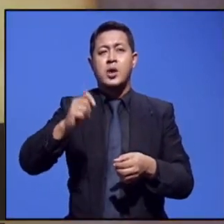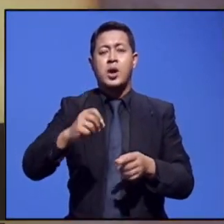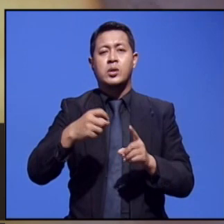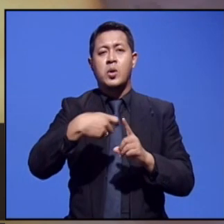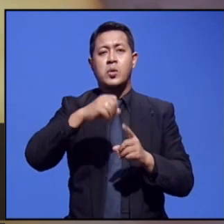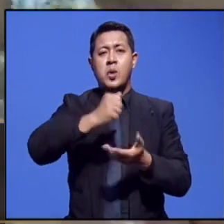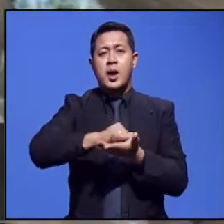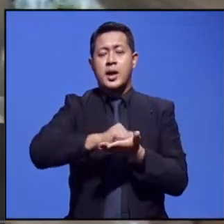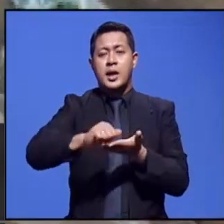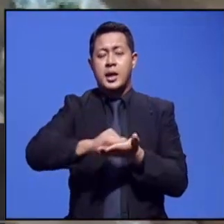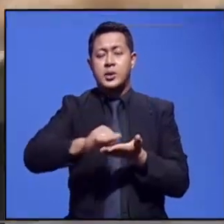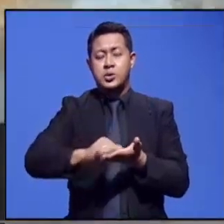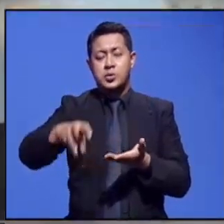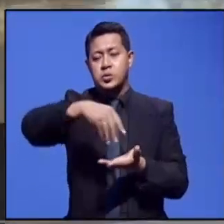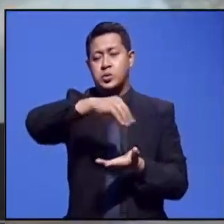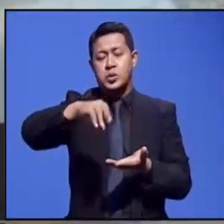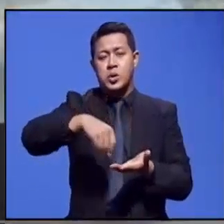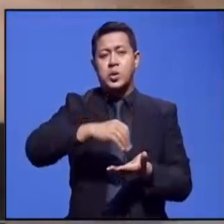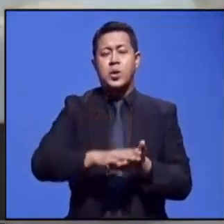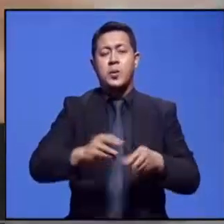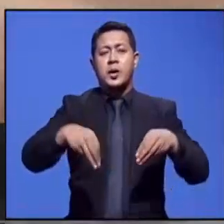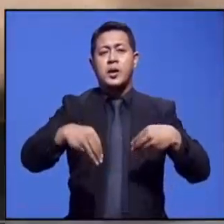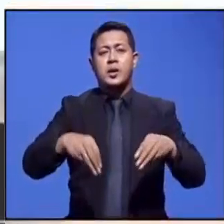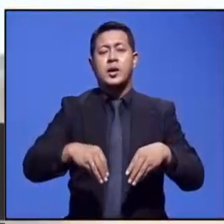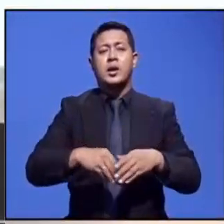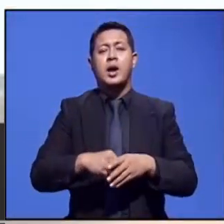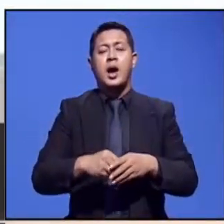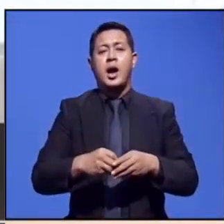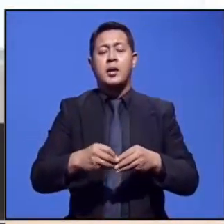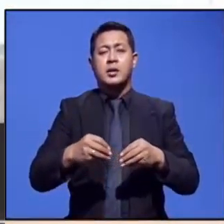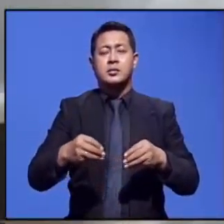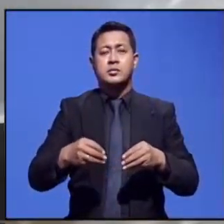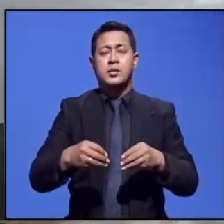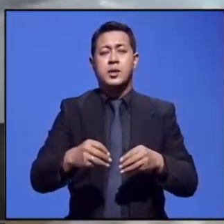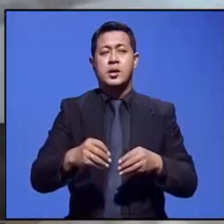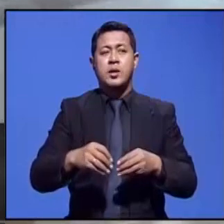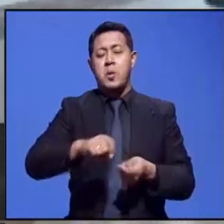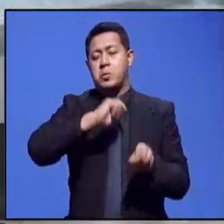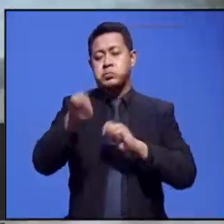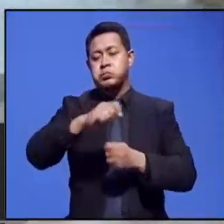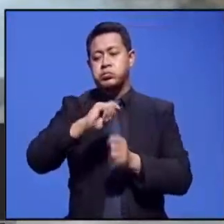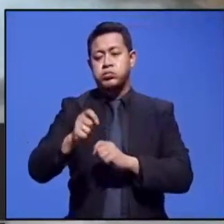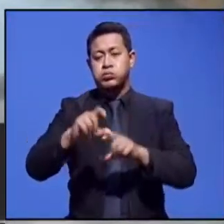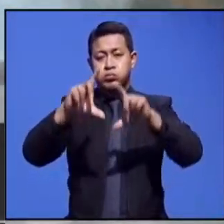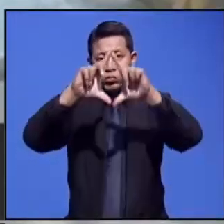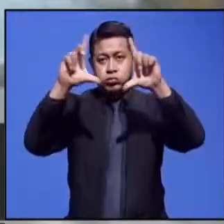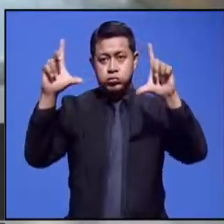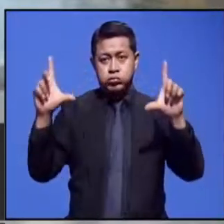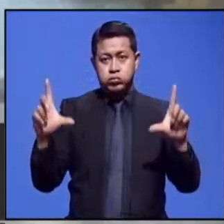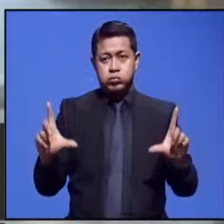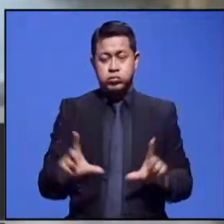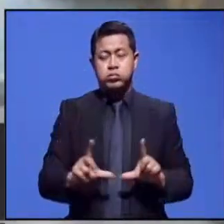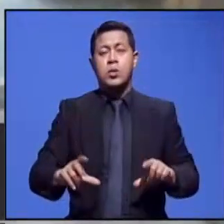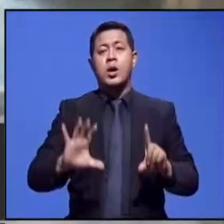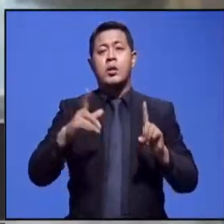mozzarella. Kulit martabaknya terbuat dari terigu, air, dan garam. Dibanting-banting hingga bisa dibentuk lempengan berukuran